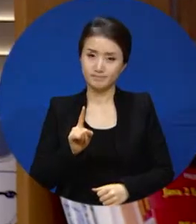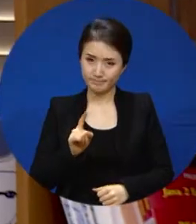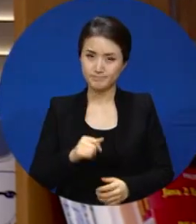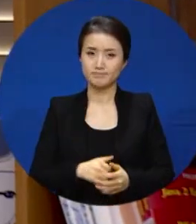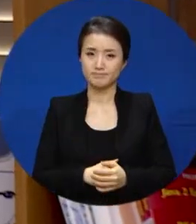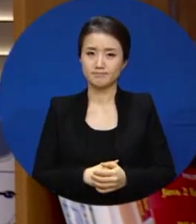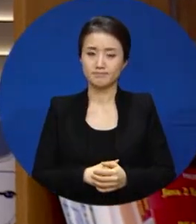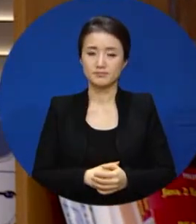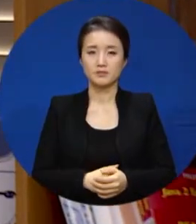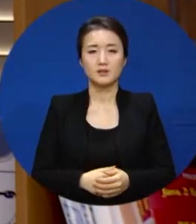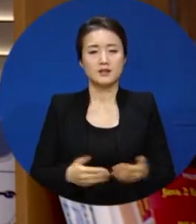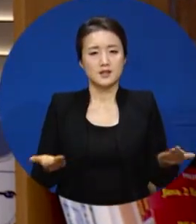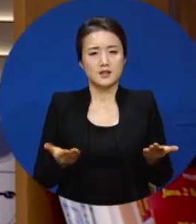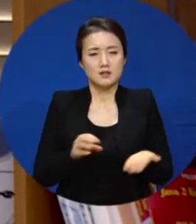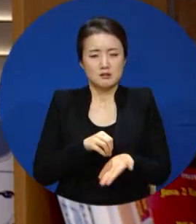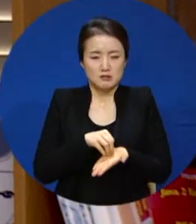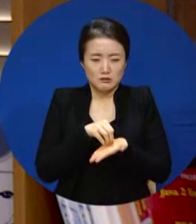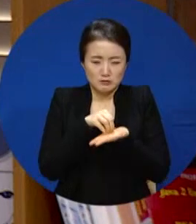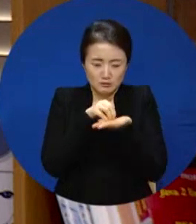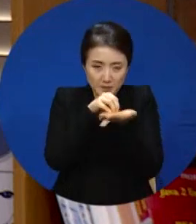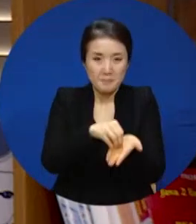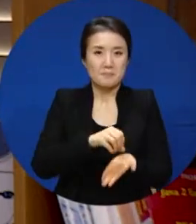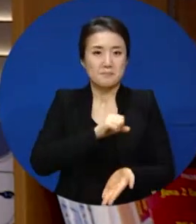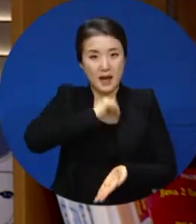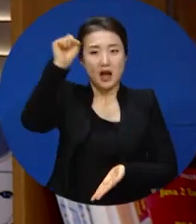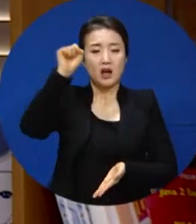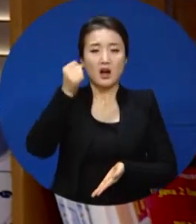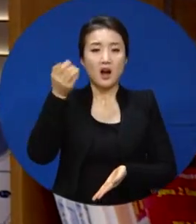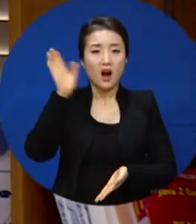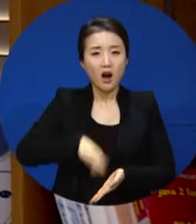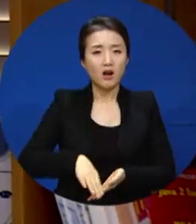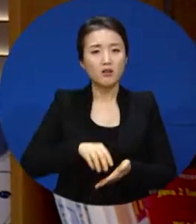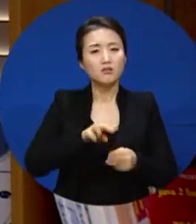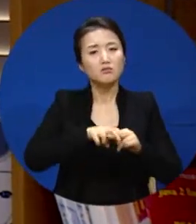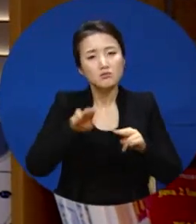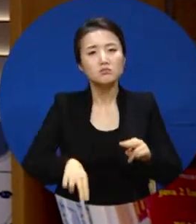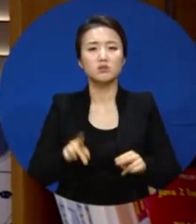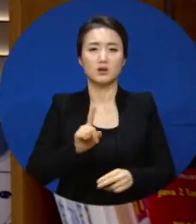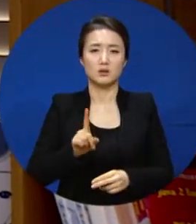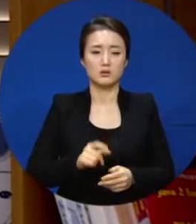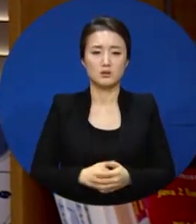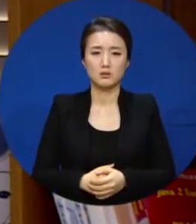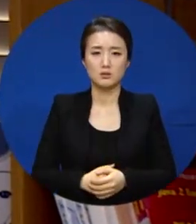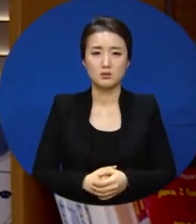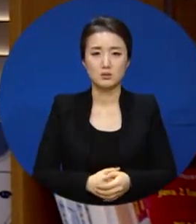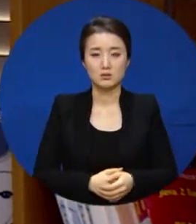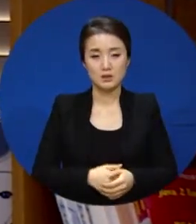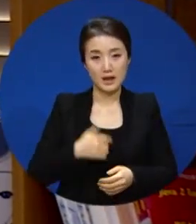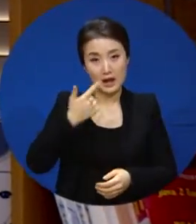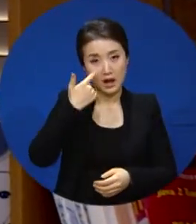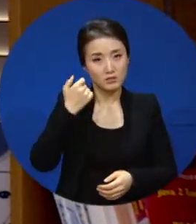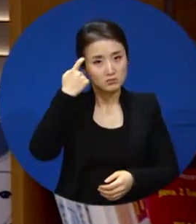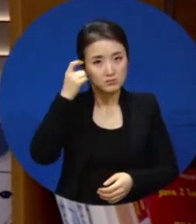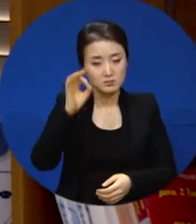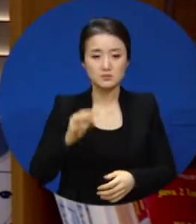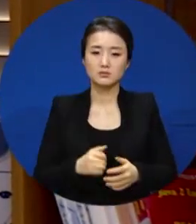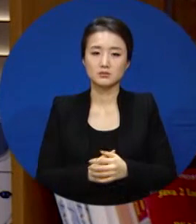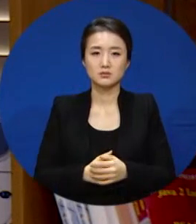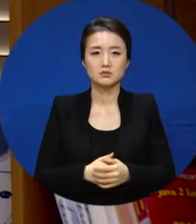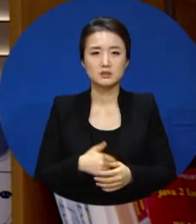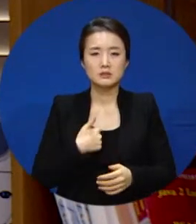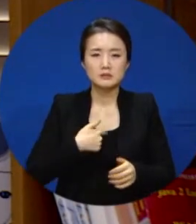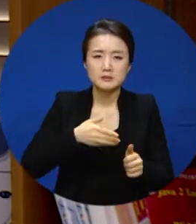들어갔는데 그만두고 다오 그리고 아빠들도 마찬가지에요 내가 뭔가를 해야 되는데 남한테 부탁할 연이